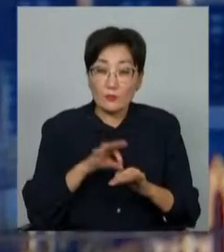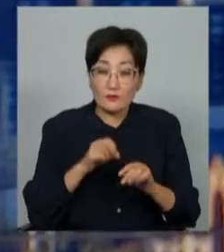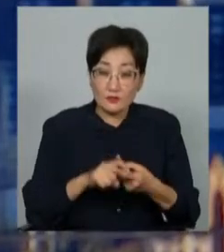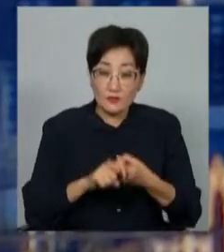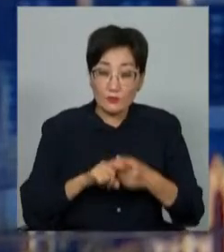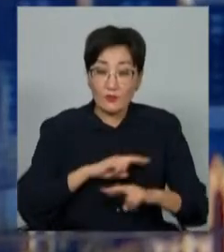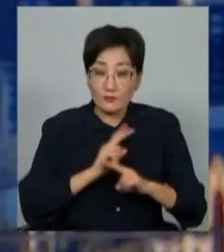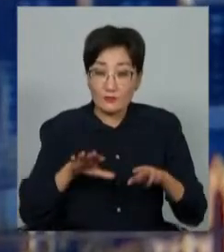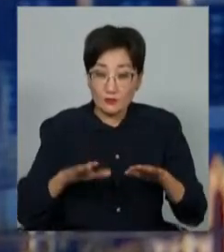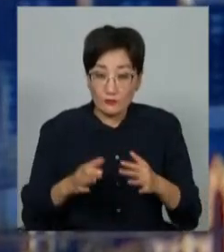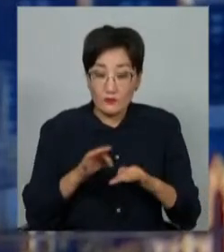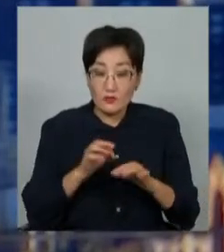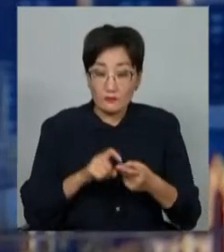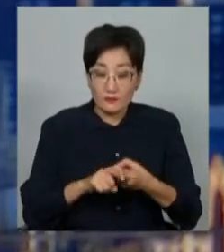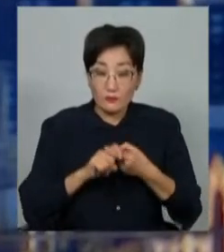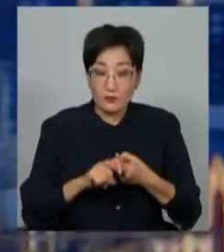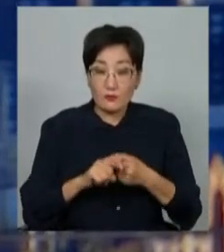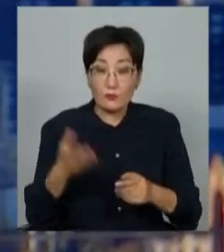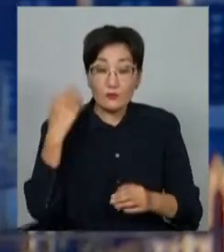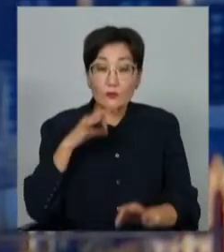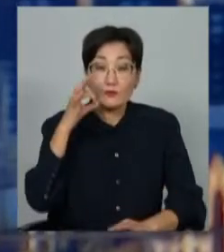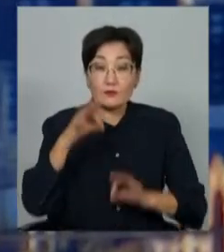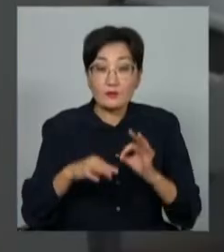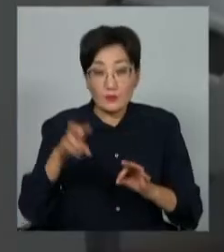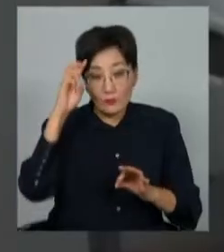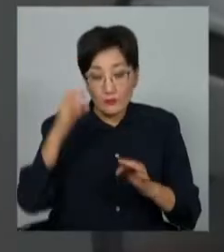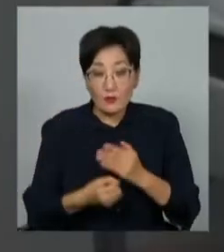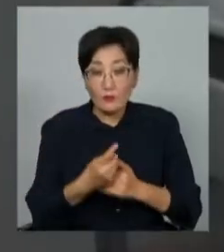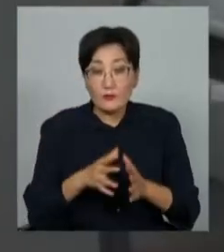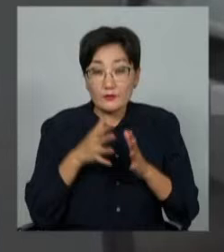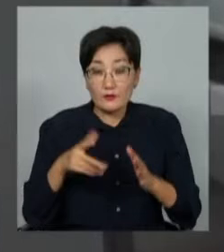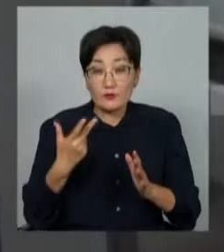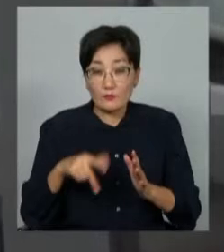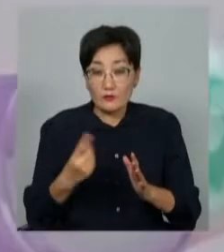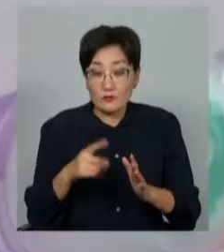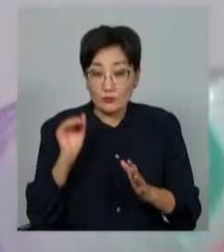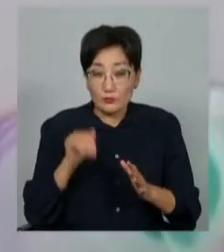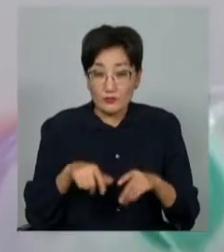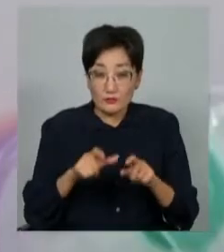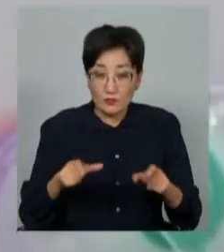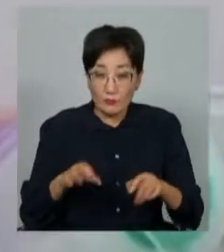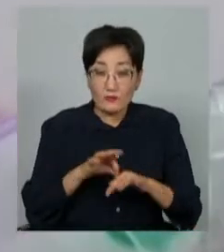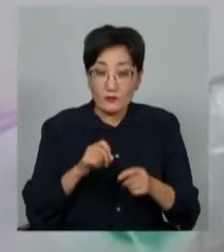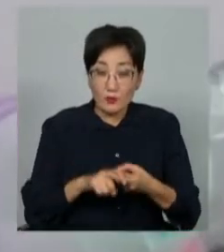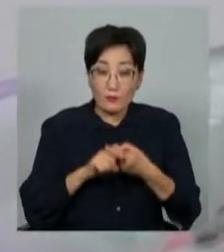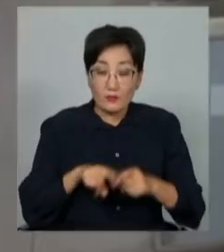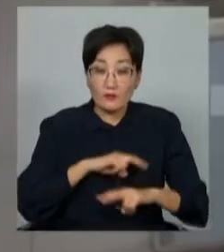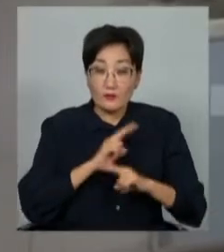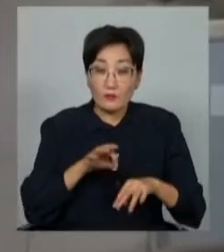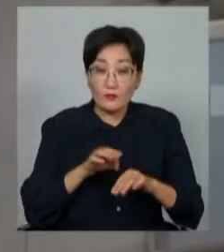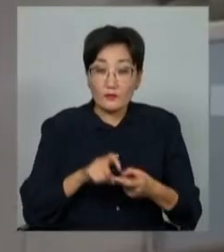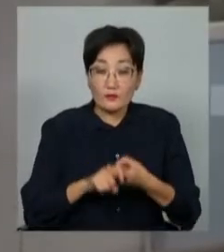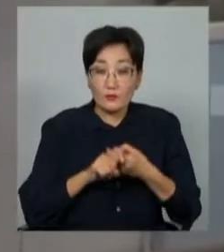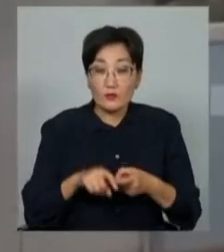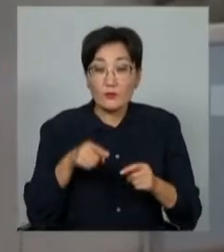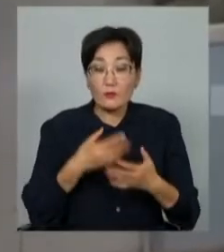и летальных случаев от коронавируса. За минувшие сутки в стране выявили больше 31 тысячи заболевших. Жертвами инфекции стали